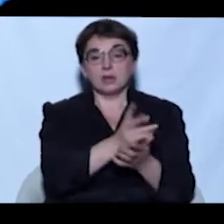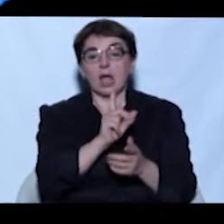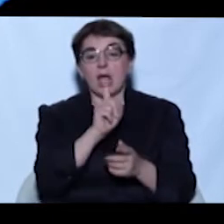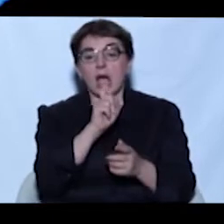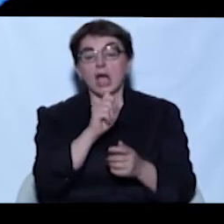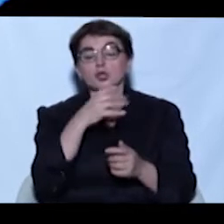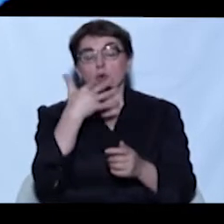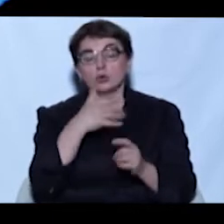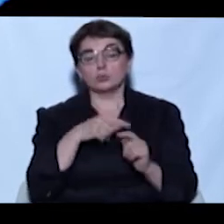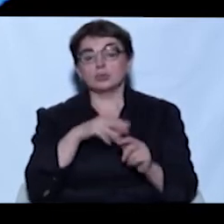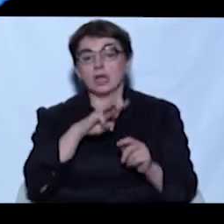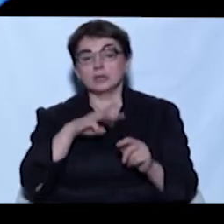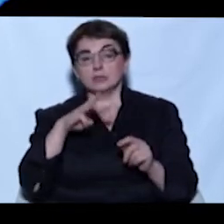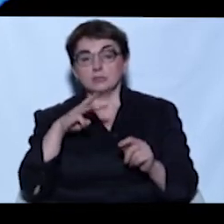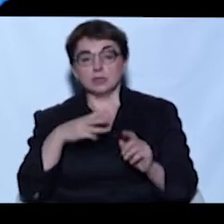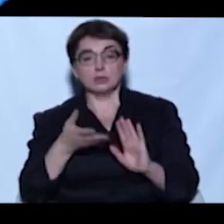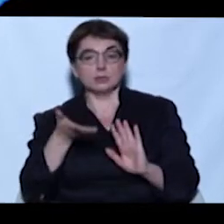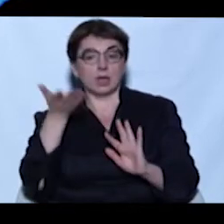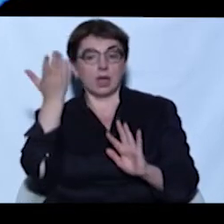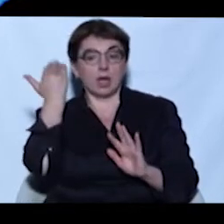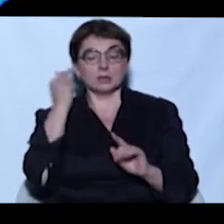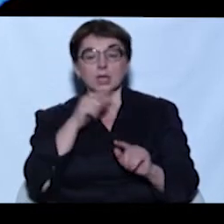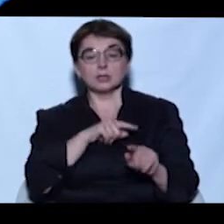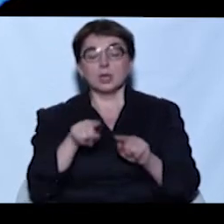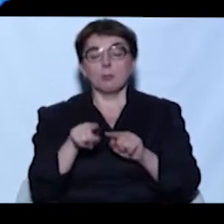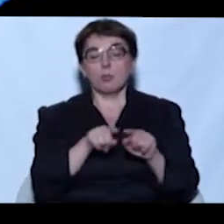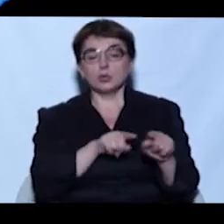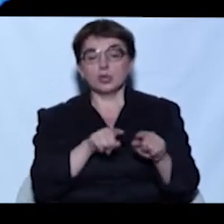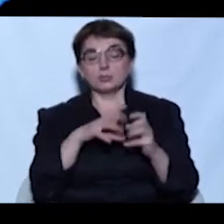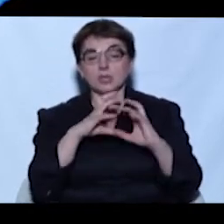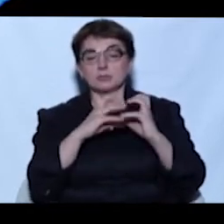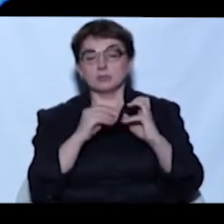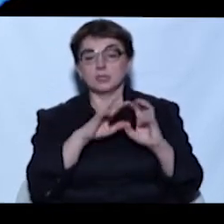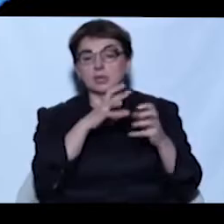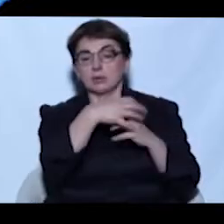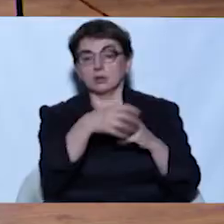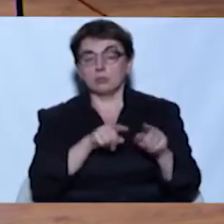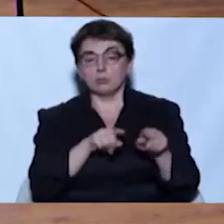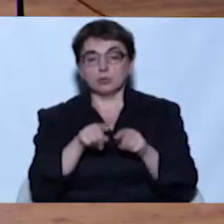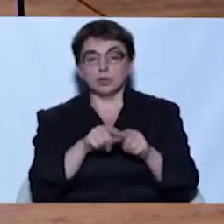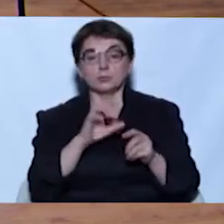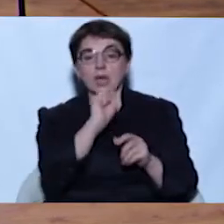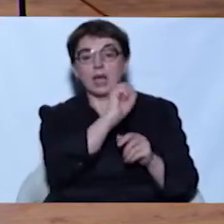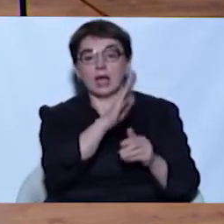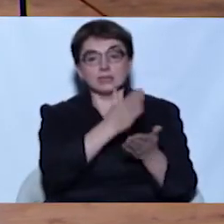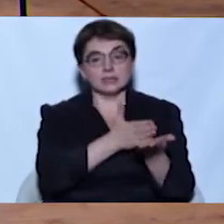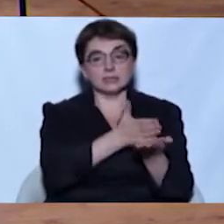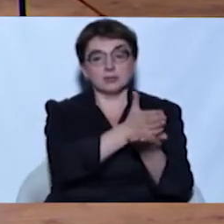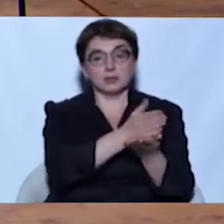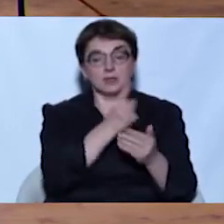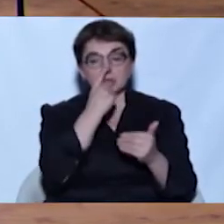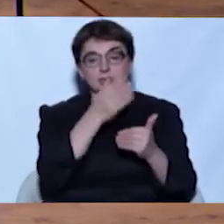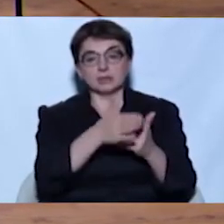150 მილიონი წელი ეს კონტინენტი მოძრაობდა აზიის მიმართულებით და